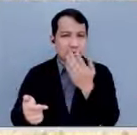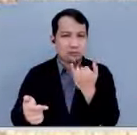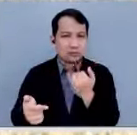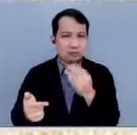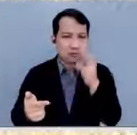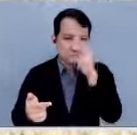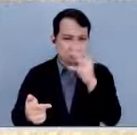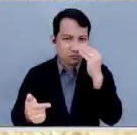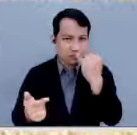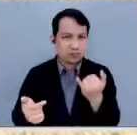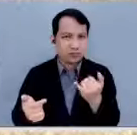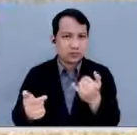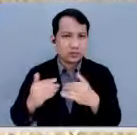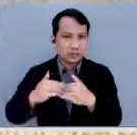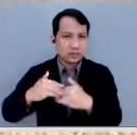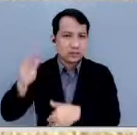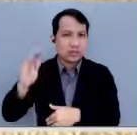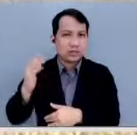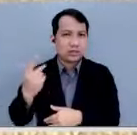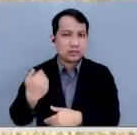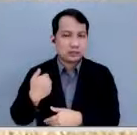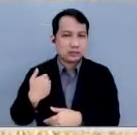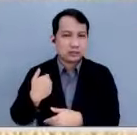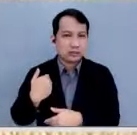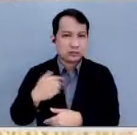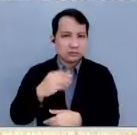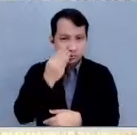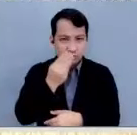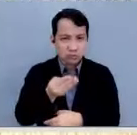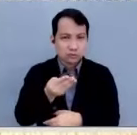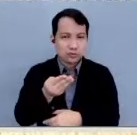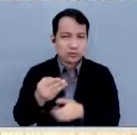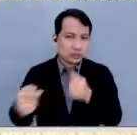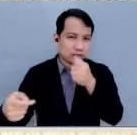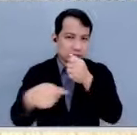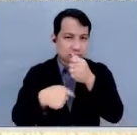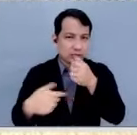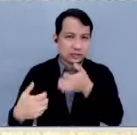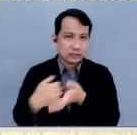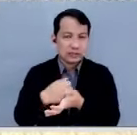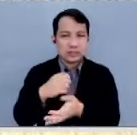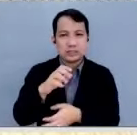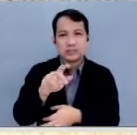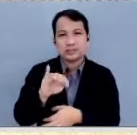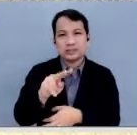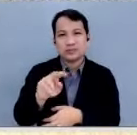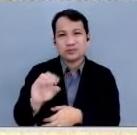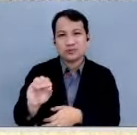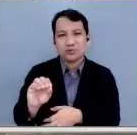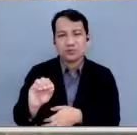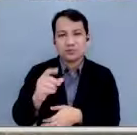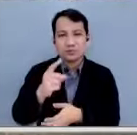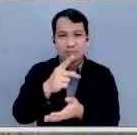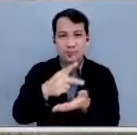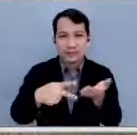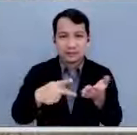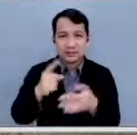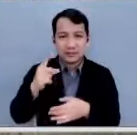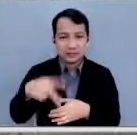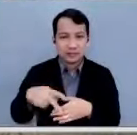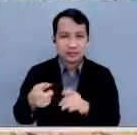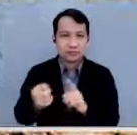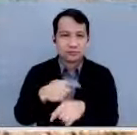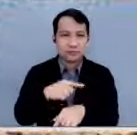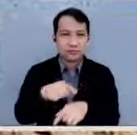ngayon, baka tumaas na naman ito dahil sa mas kaunting ani dulot ng El Nino. Alahati kasi ng pinsala sa agrikultura mula sa El